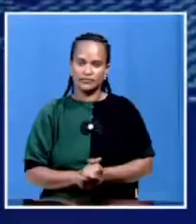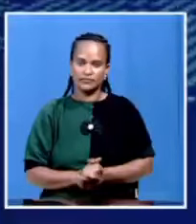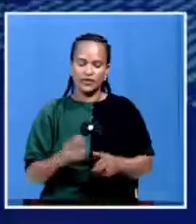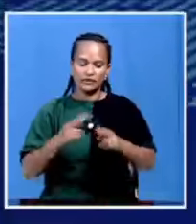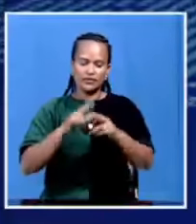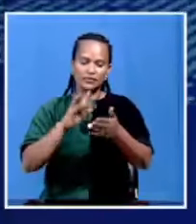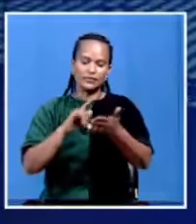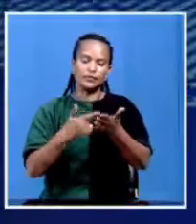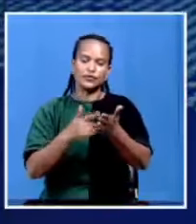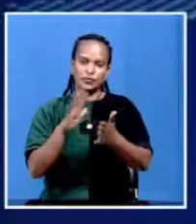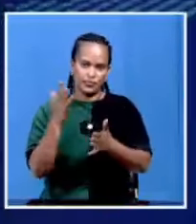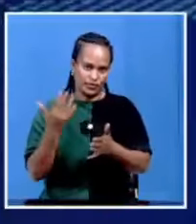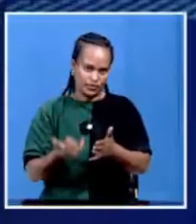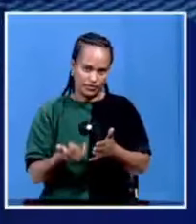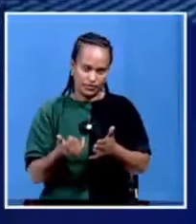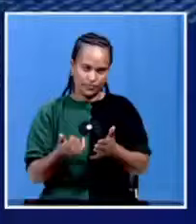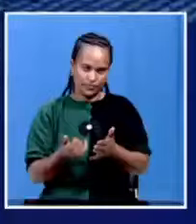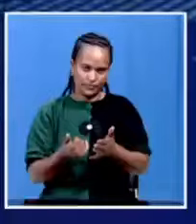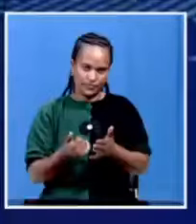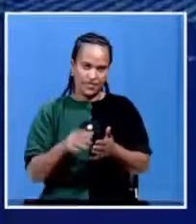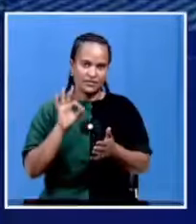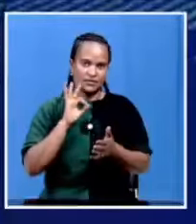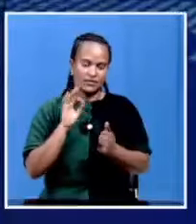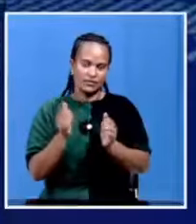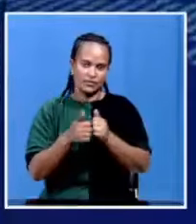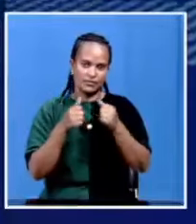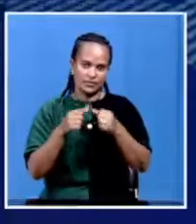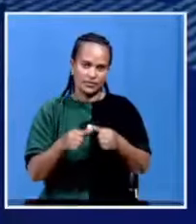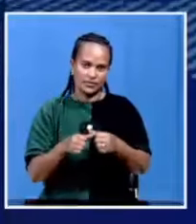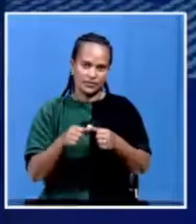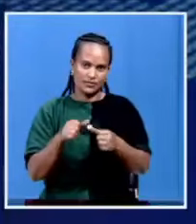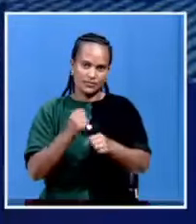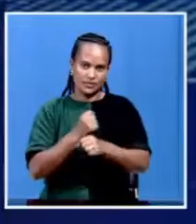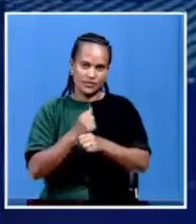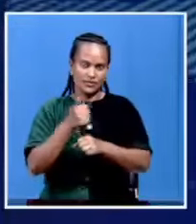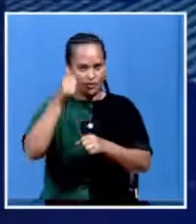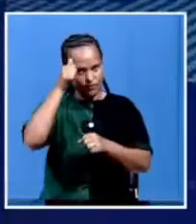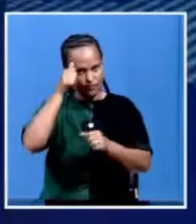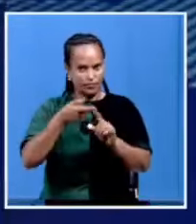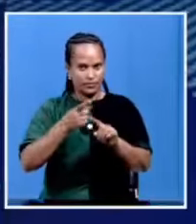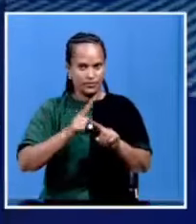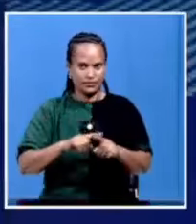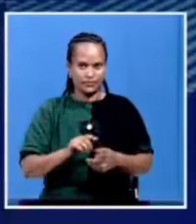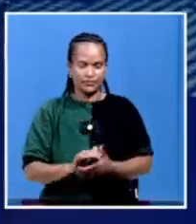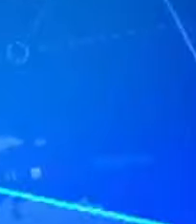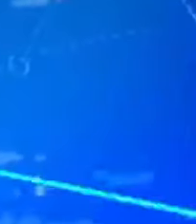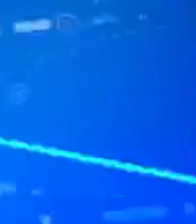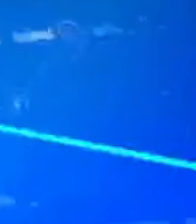ሓፀርቲ ጸብጸባት ንዝዕለት ንዚኦም ይመስሉ ነይሮም ሳራ ባህል የምሰኹም ፀኒሕን ኣብ መሳርሕቲ ኣፈወርቂ ክመልሰብ